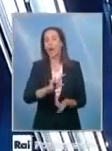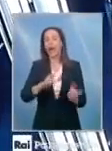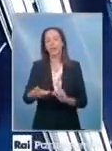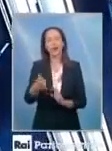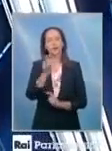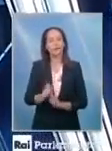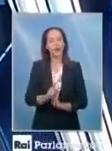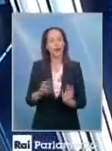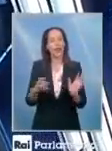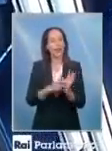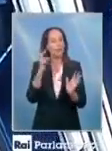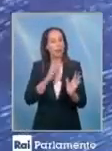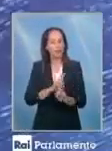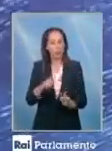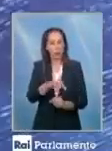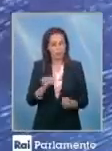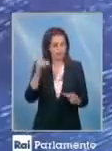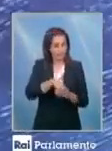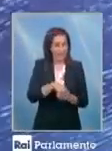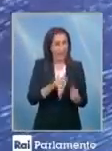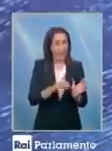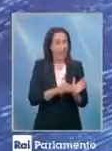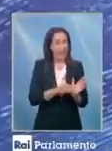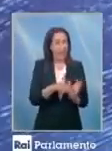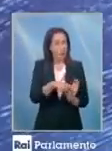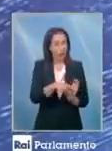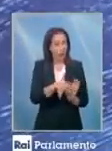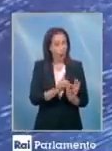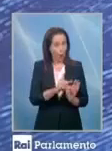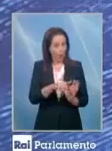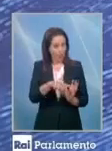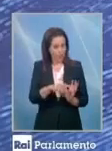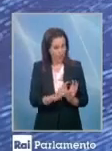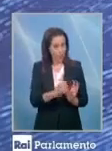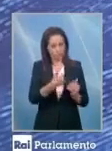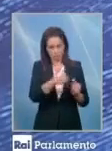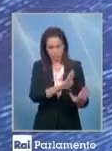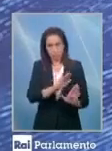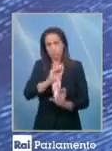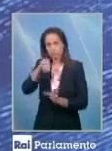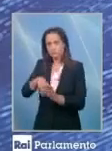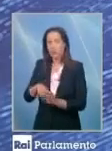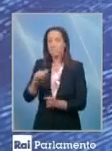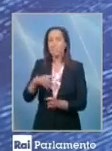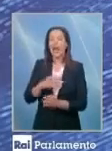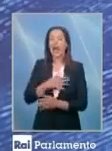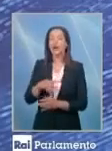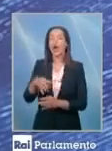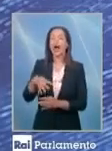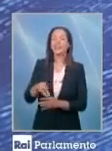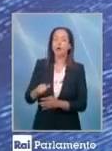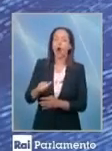Green Pass. Lei, dopo l'addio a Casa Pound, si è alleato con Mario Adinolfi del Popolo della Famiglia. Un'alleanza e una coppia, come